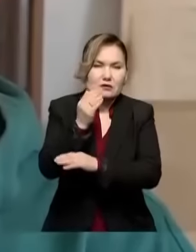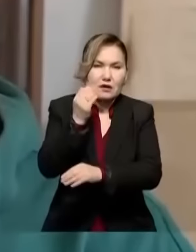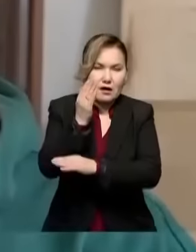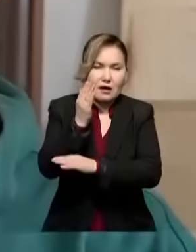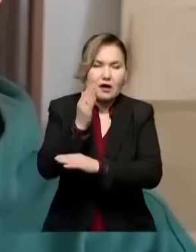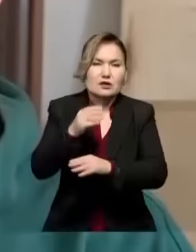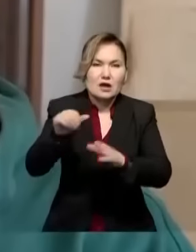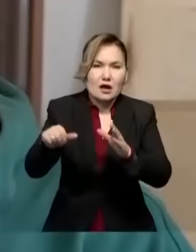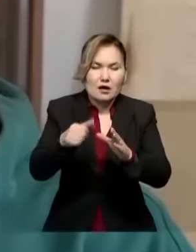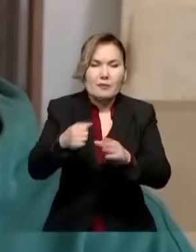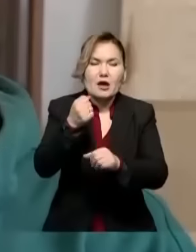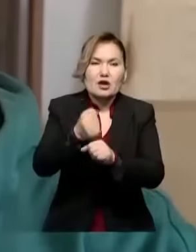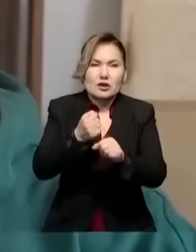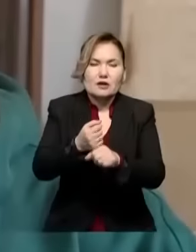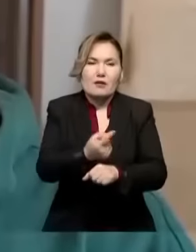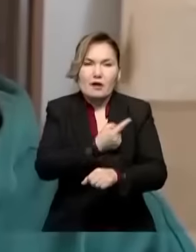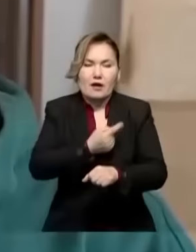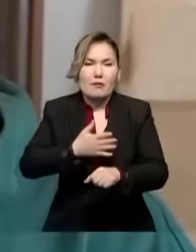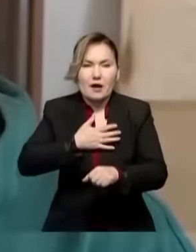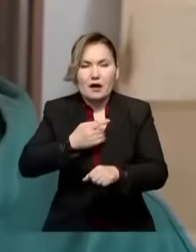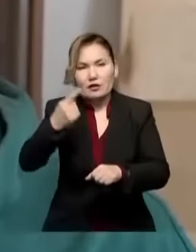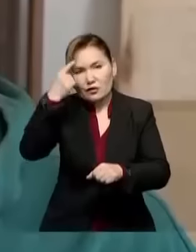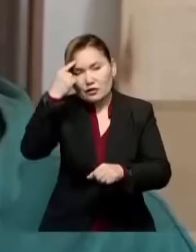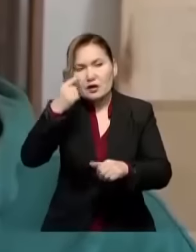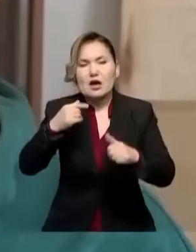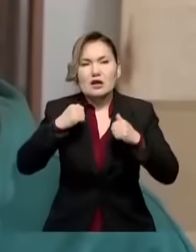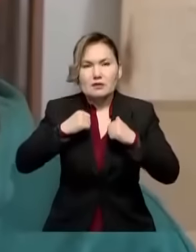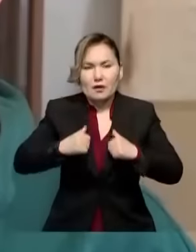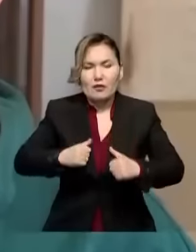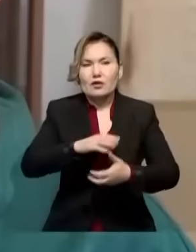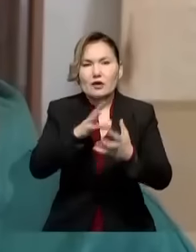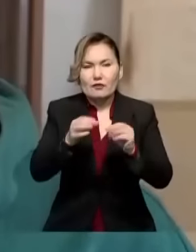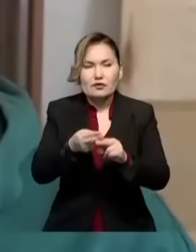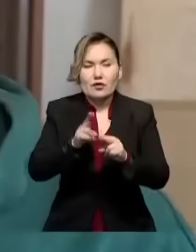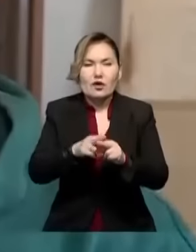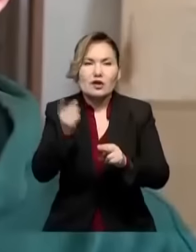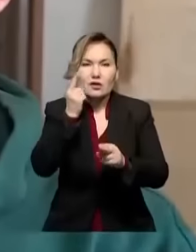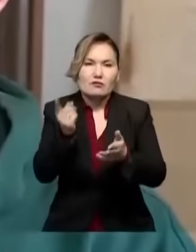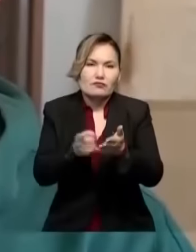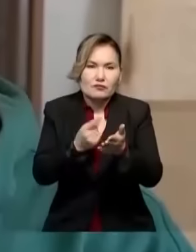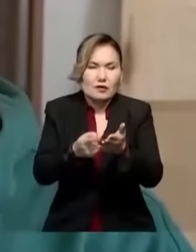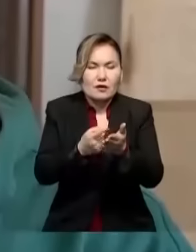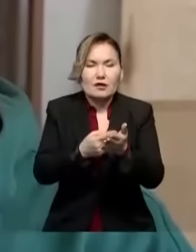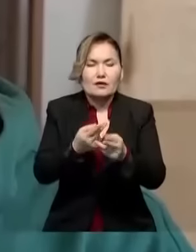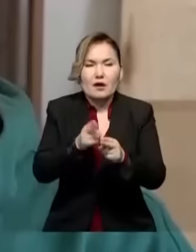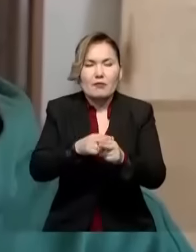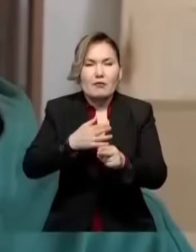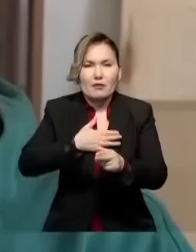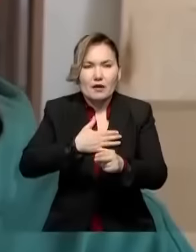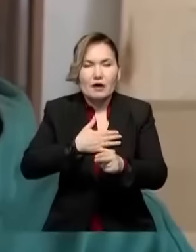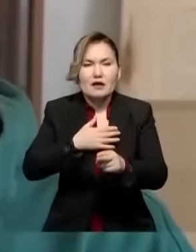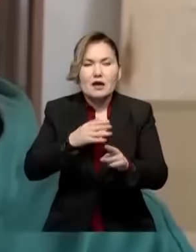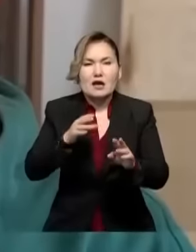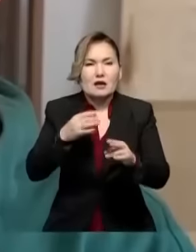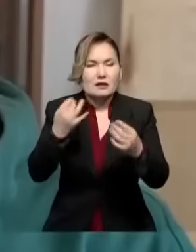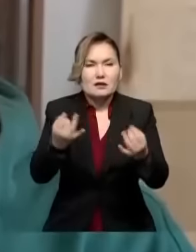силинген солмагын шабыт береди. Кин балдарга да кызык, мына телефонда телефон бирас коюп, ошол оюнчуктарды ойнауга